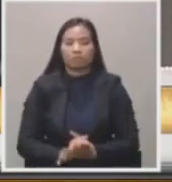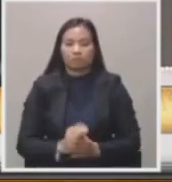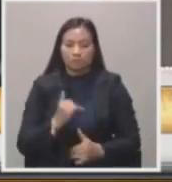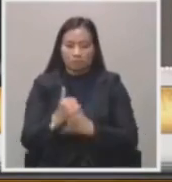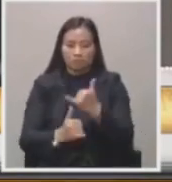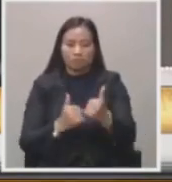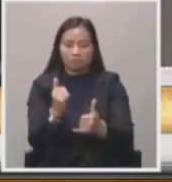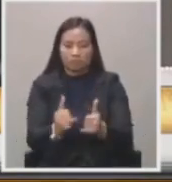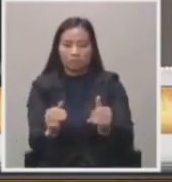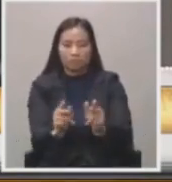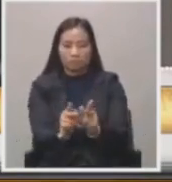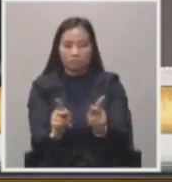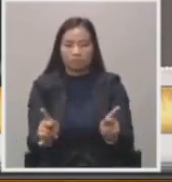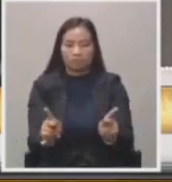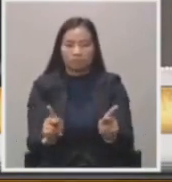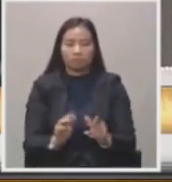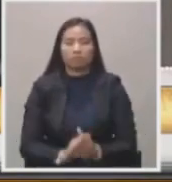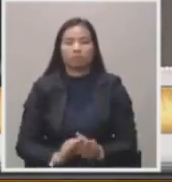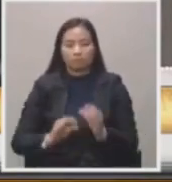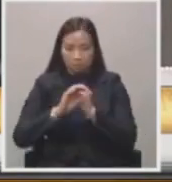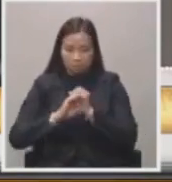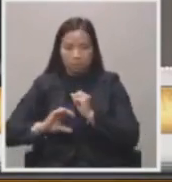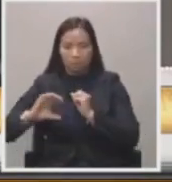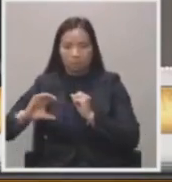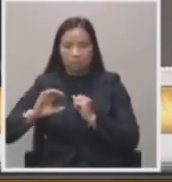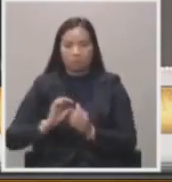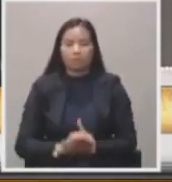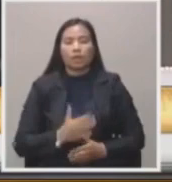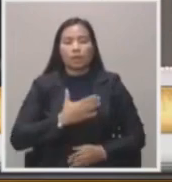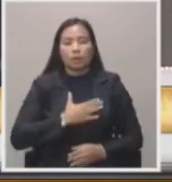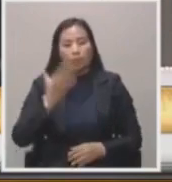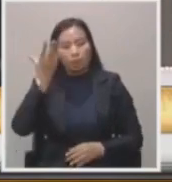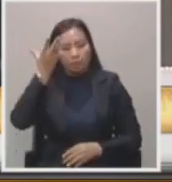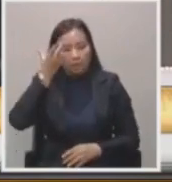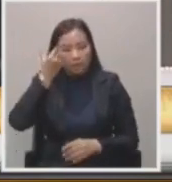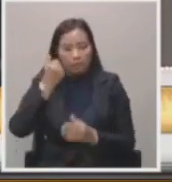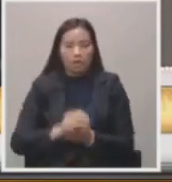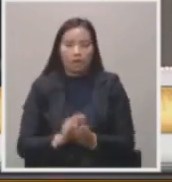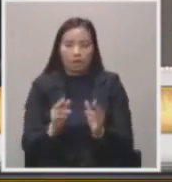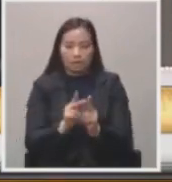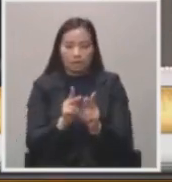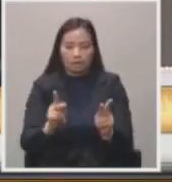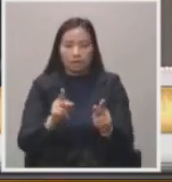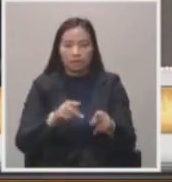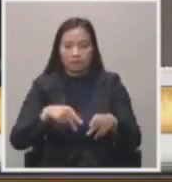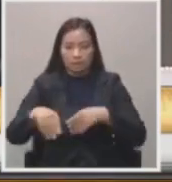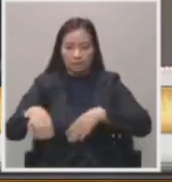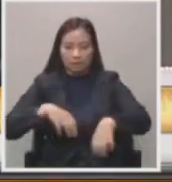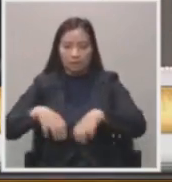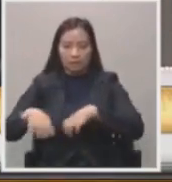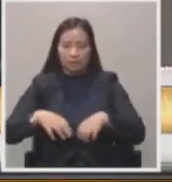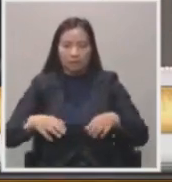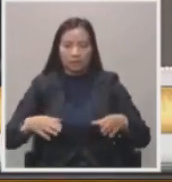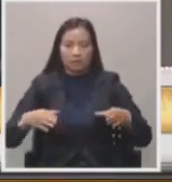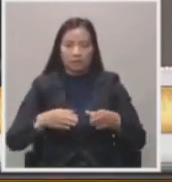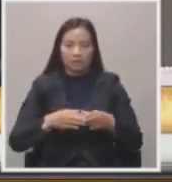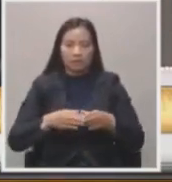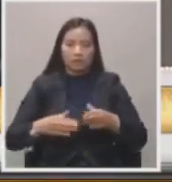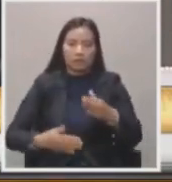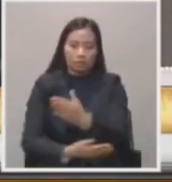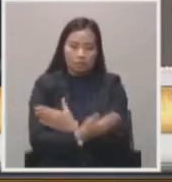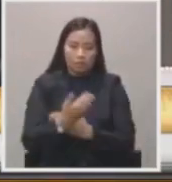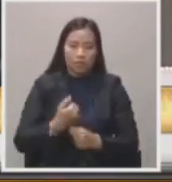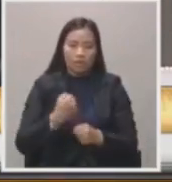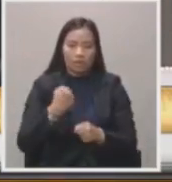ข้ามาเป็นกรรมการของกสทช.ผมคิดว่ากรรมธิการที่เราจะจัดตั้งขึ้นถ้ามีโอกาสทำให้สิ่งเหล่